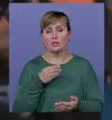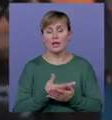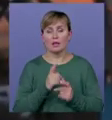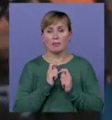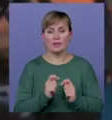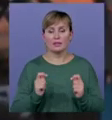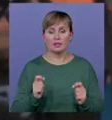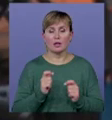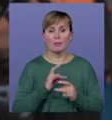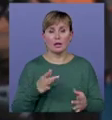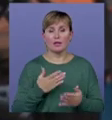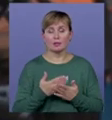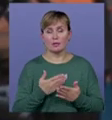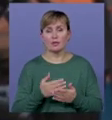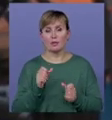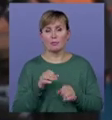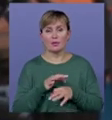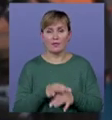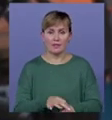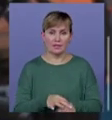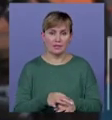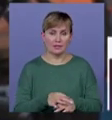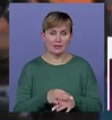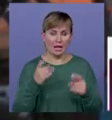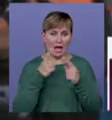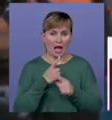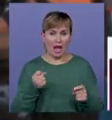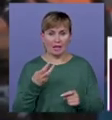В праздновании мы предполагаем также проводить большую акцию,